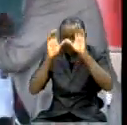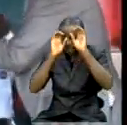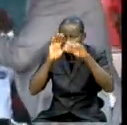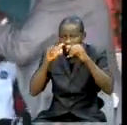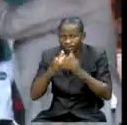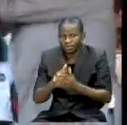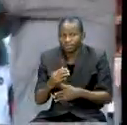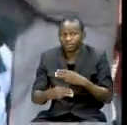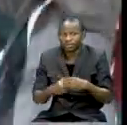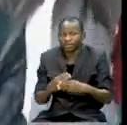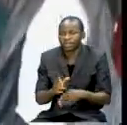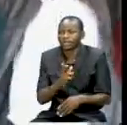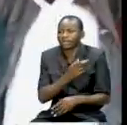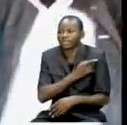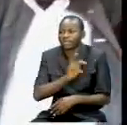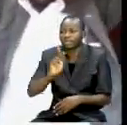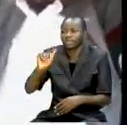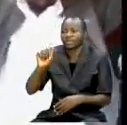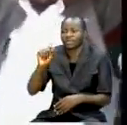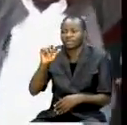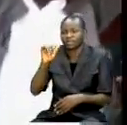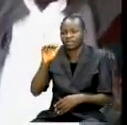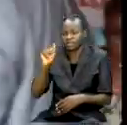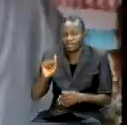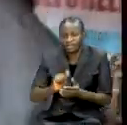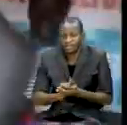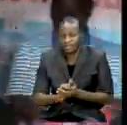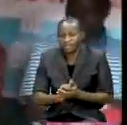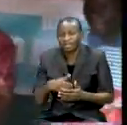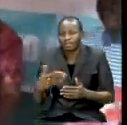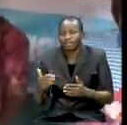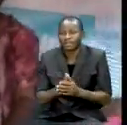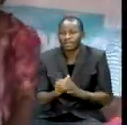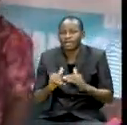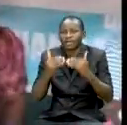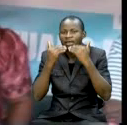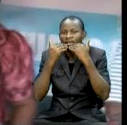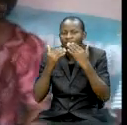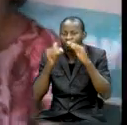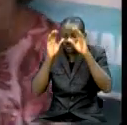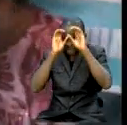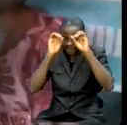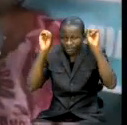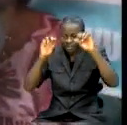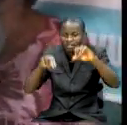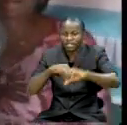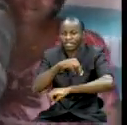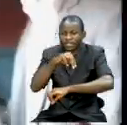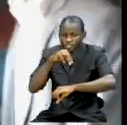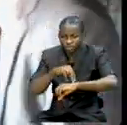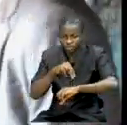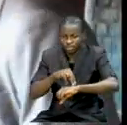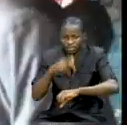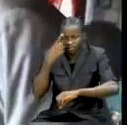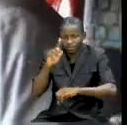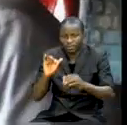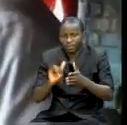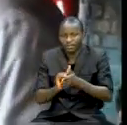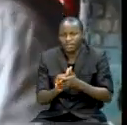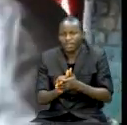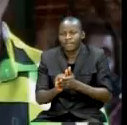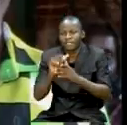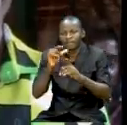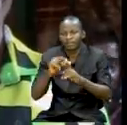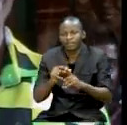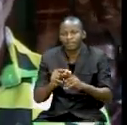Pierre Kataya Katumba, président sectionnaire de la Kenya, a remercié le président national pour cette marque de confiance placée en